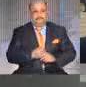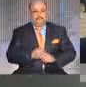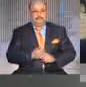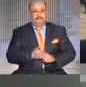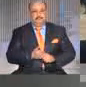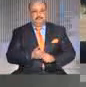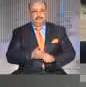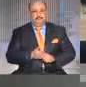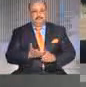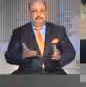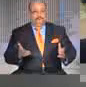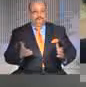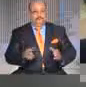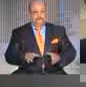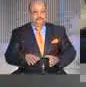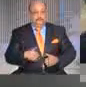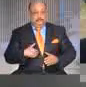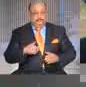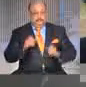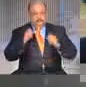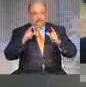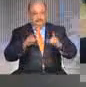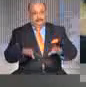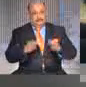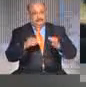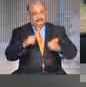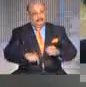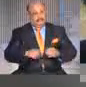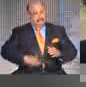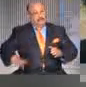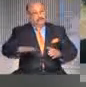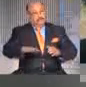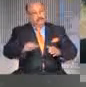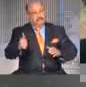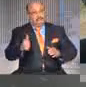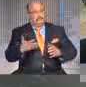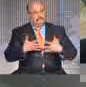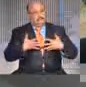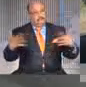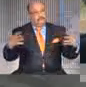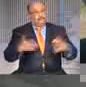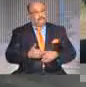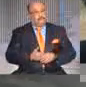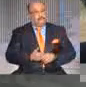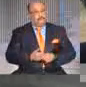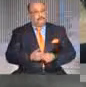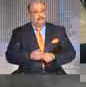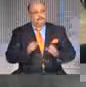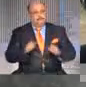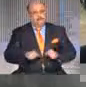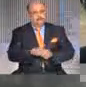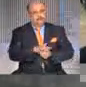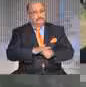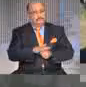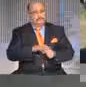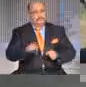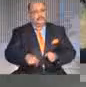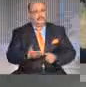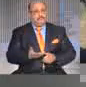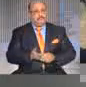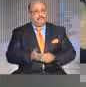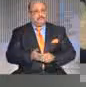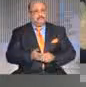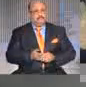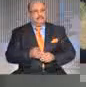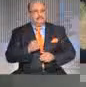يقولوا ثم حاجتين، ثم حاجة باهية أنه أهو عنا بلاصة باهية وثم إسباس فير دونك نجمو نقعدوا فيه، ومن ناحية ثانية المكان